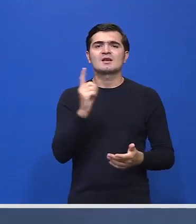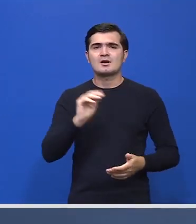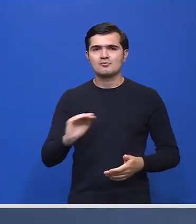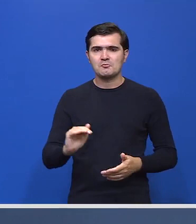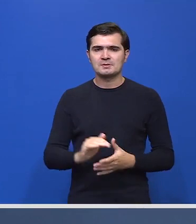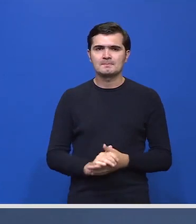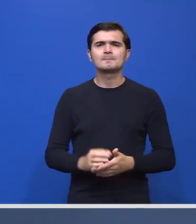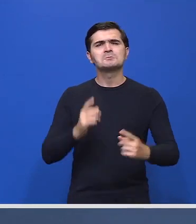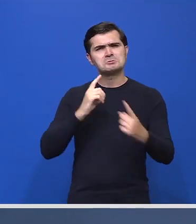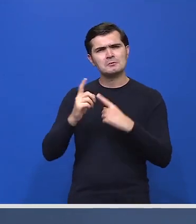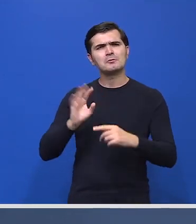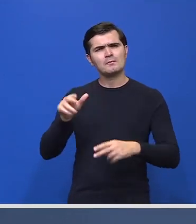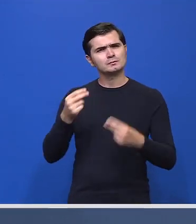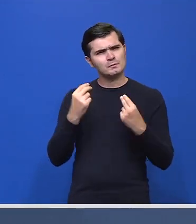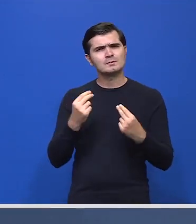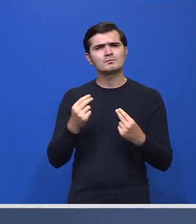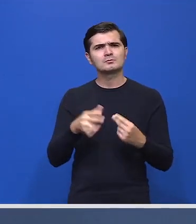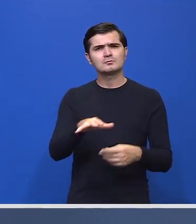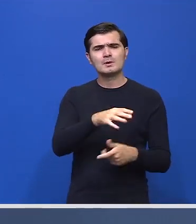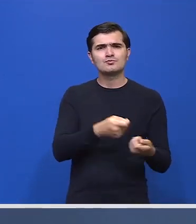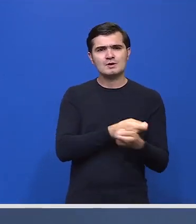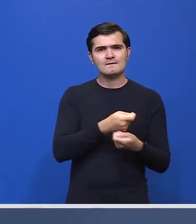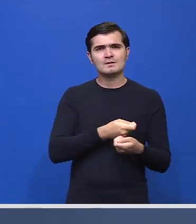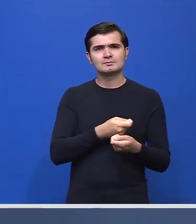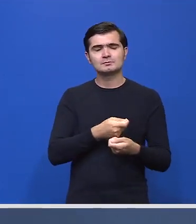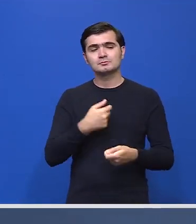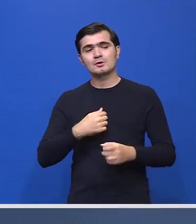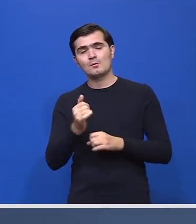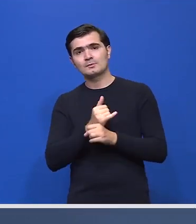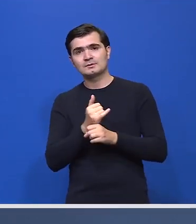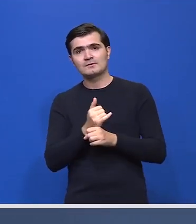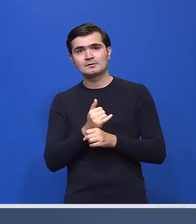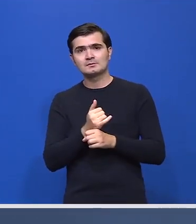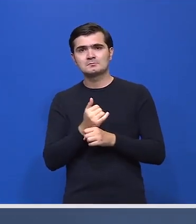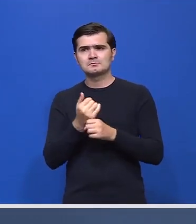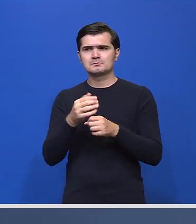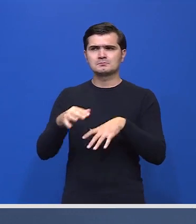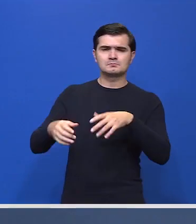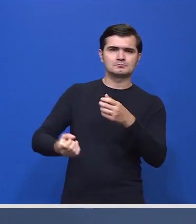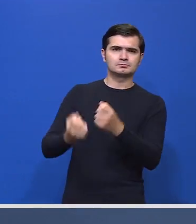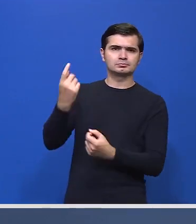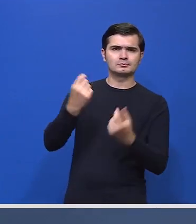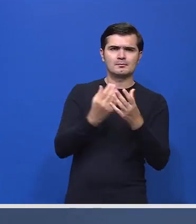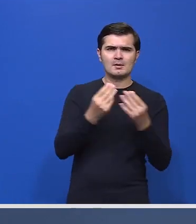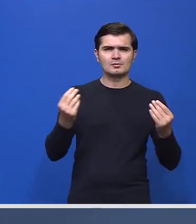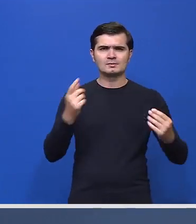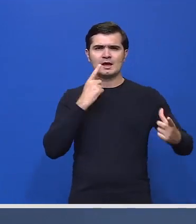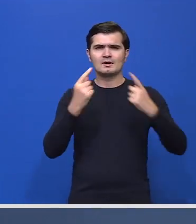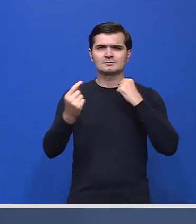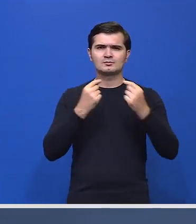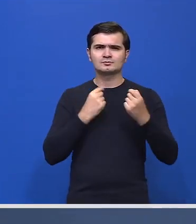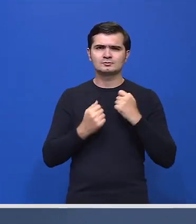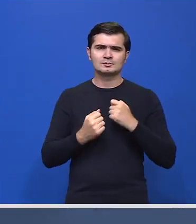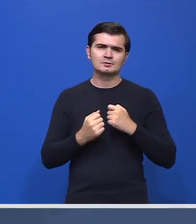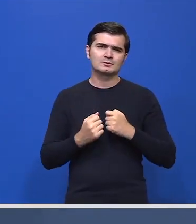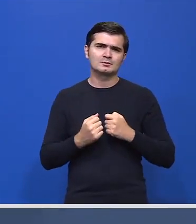Dialogul a fost foarte bun cu mediul de afaceri. Evident, am observat în spațiul public o serie de luări de poziții, le-aș putea